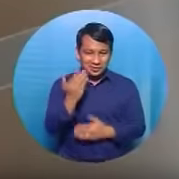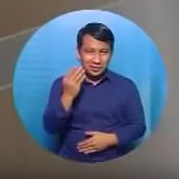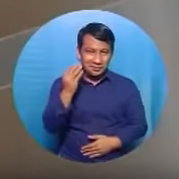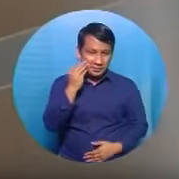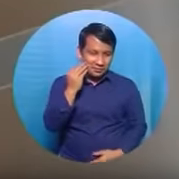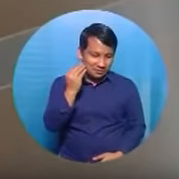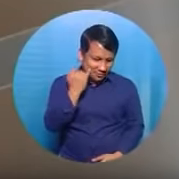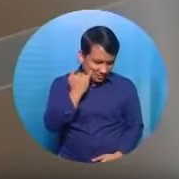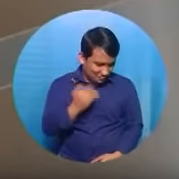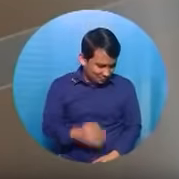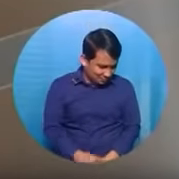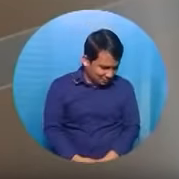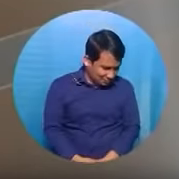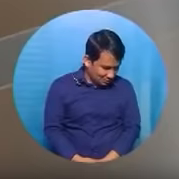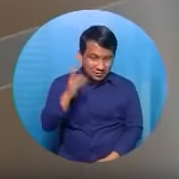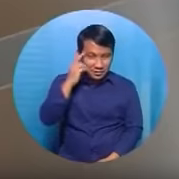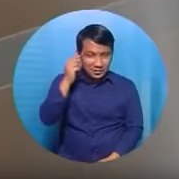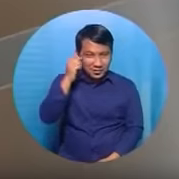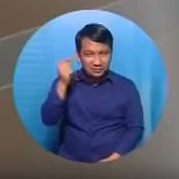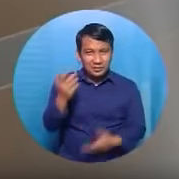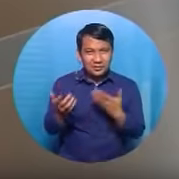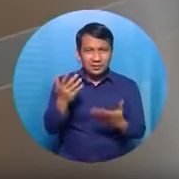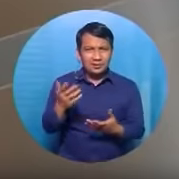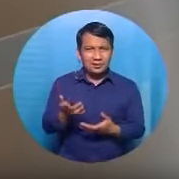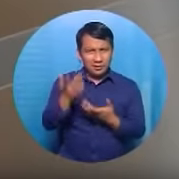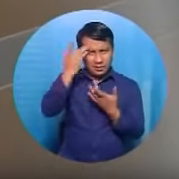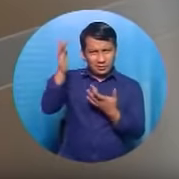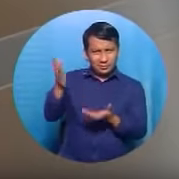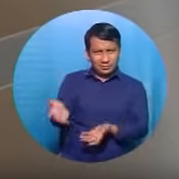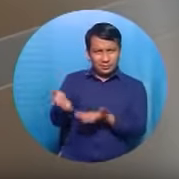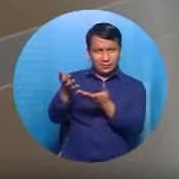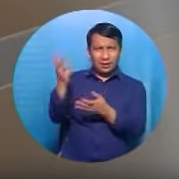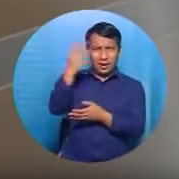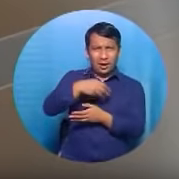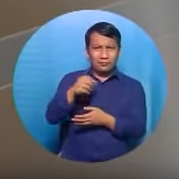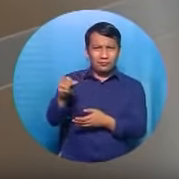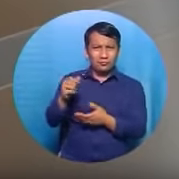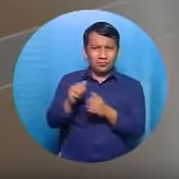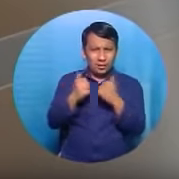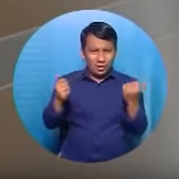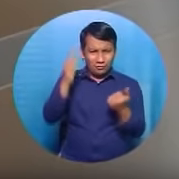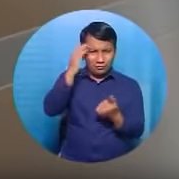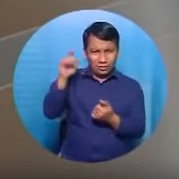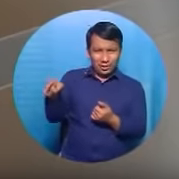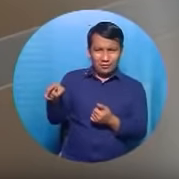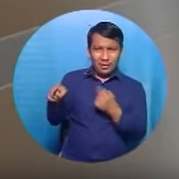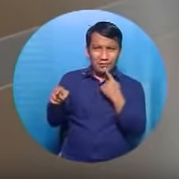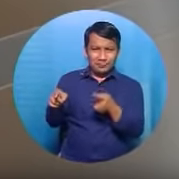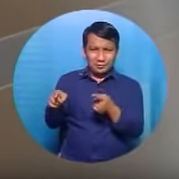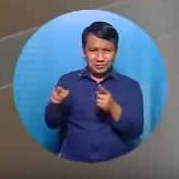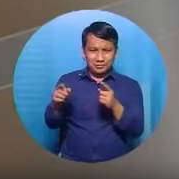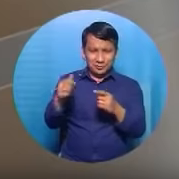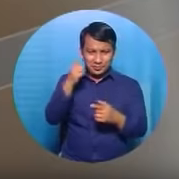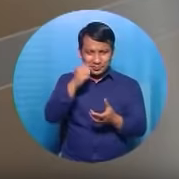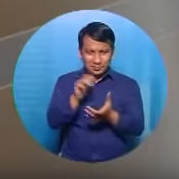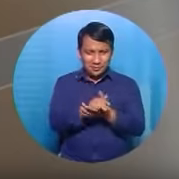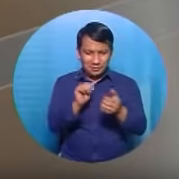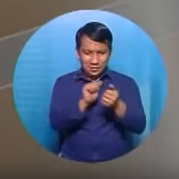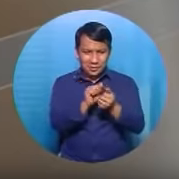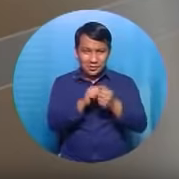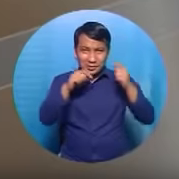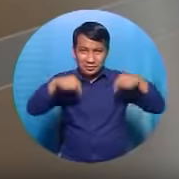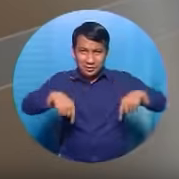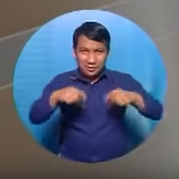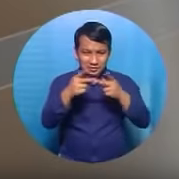umaga. Magandang umaga po, Idol Raffy. Ang galing naman po ng intel ninyo, paano nyo po nalaman na si Mr. at si Kabit ay magkasama sa